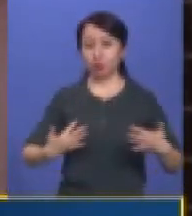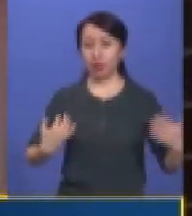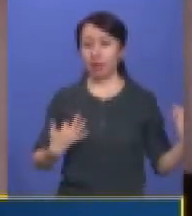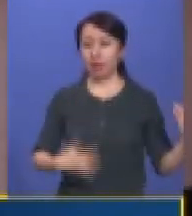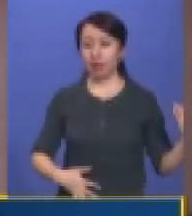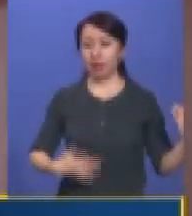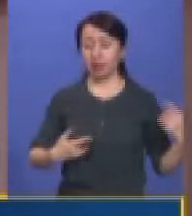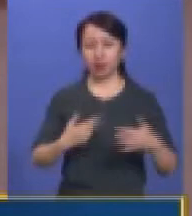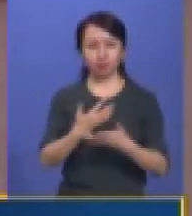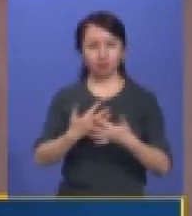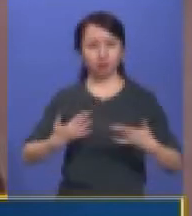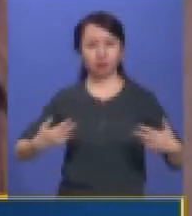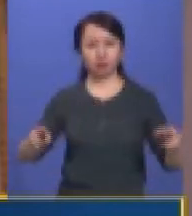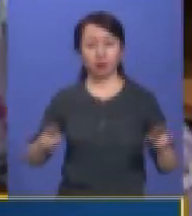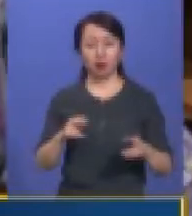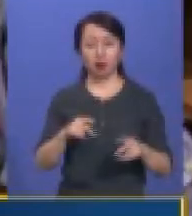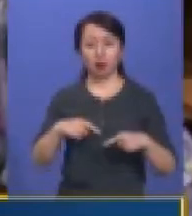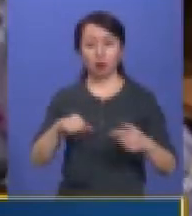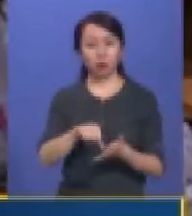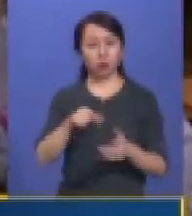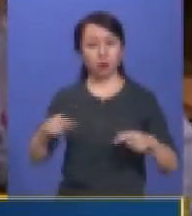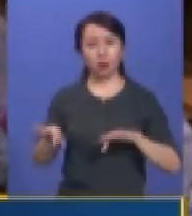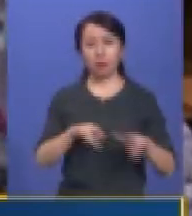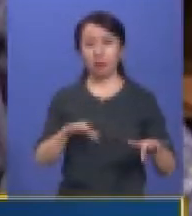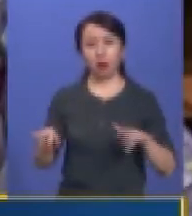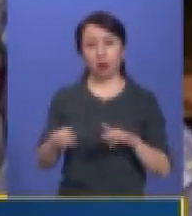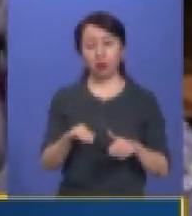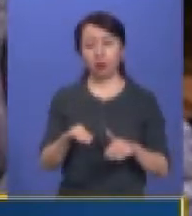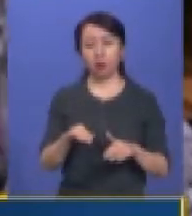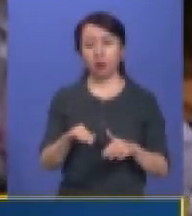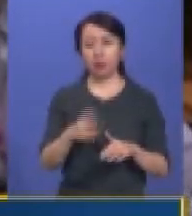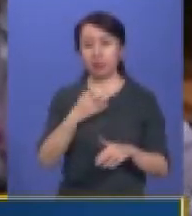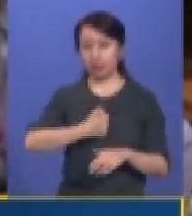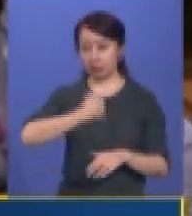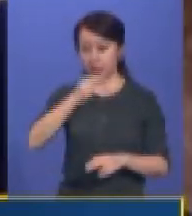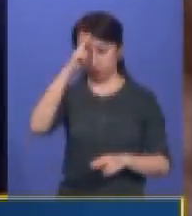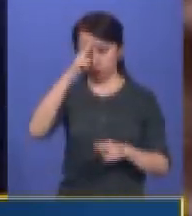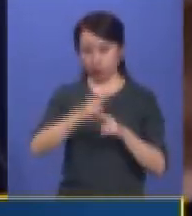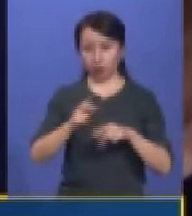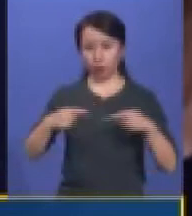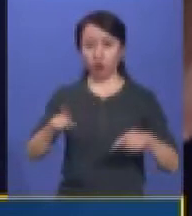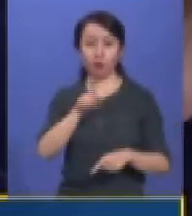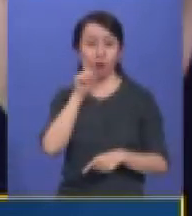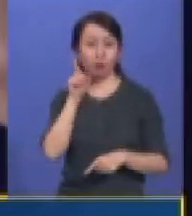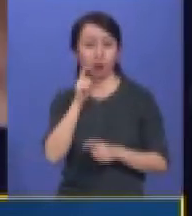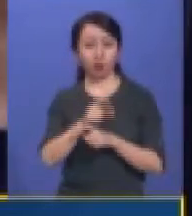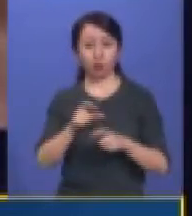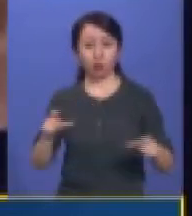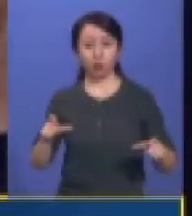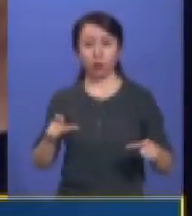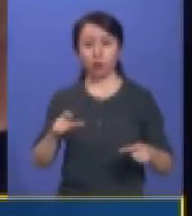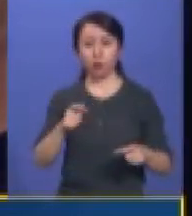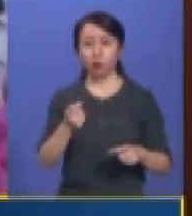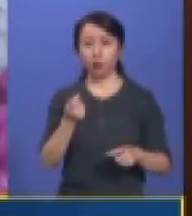и балалайке. Выступал на различных мероприятиях. Изначально Андрей Андреевич вместе со старшим братом и другими молодыми людьми образовал